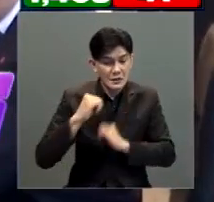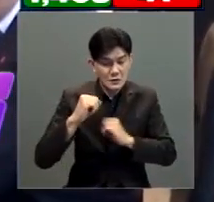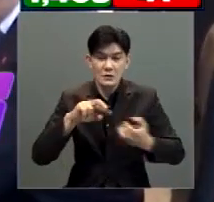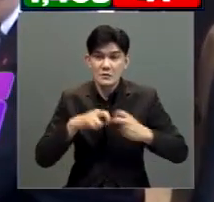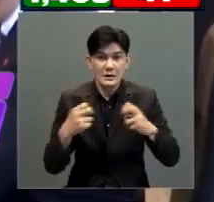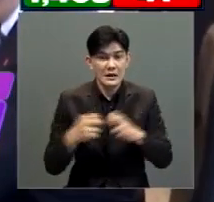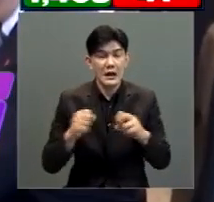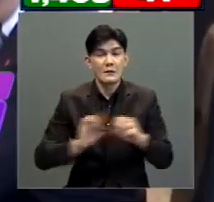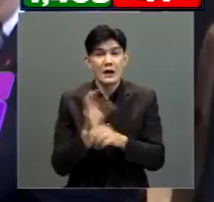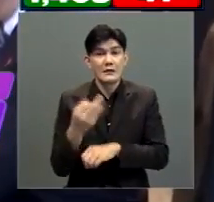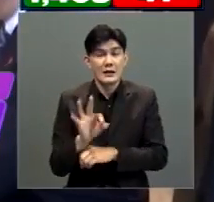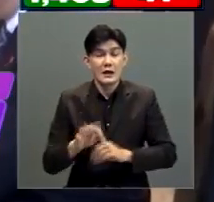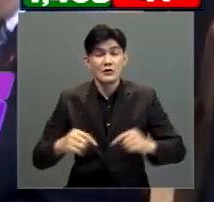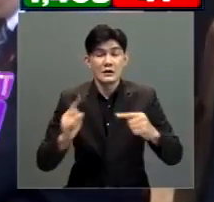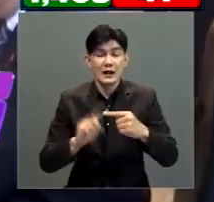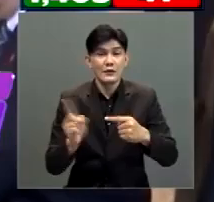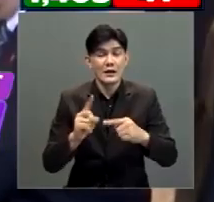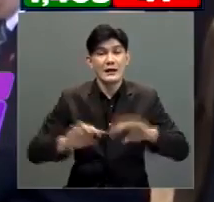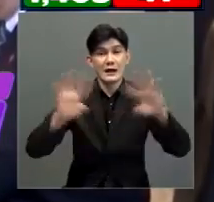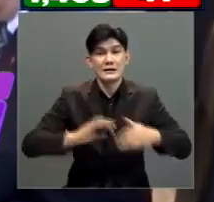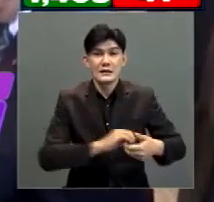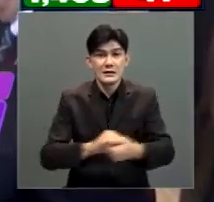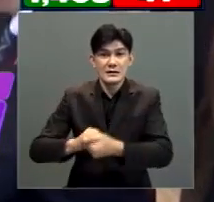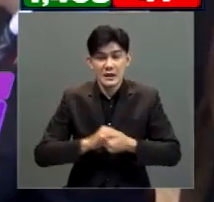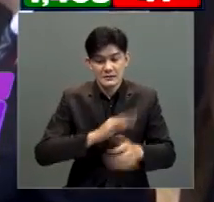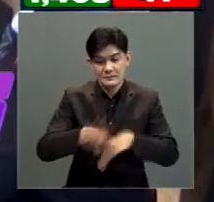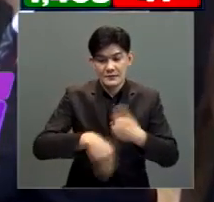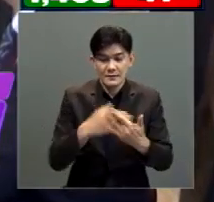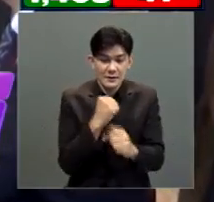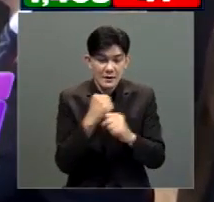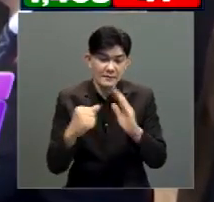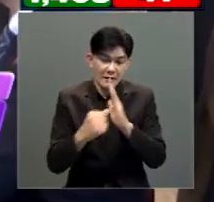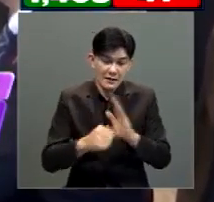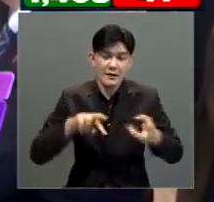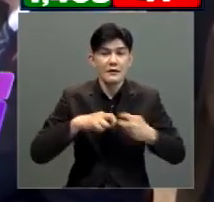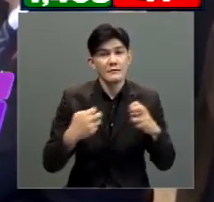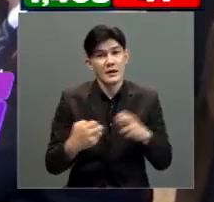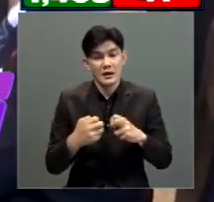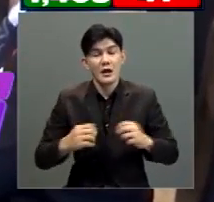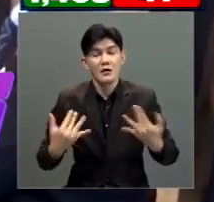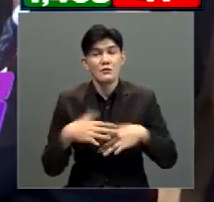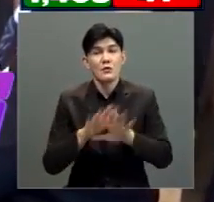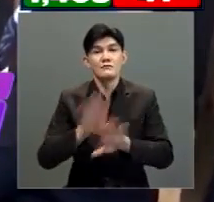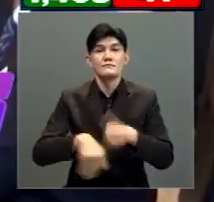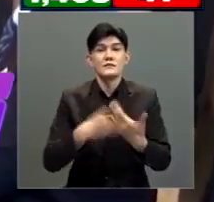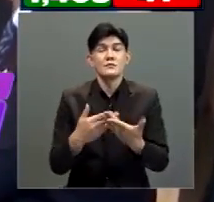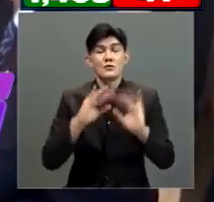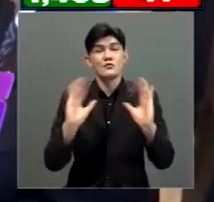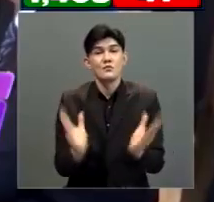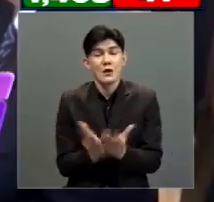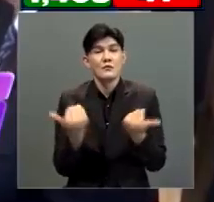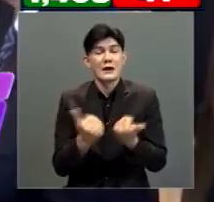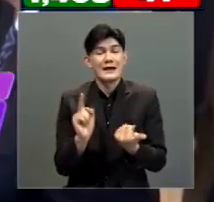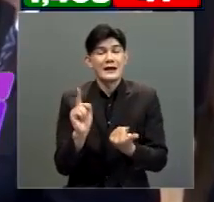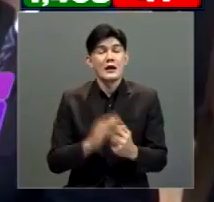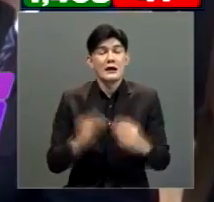ภัยคุกคามโควิด-19 ก็คือให้อาเซียนนั้นร่วมมือกันในทุกภาคส่วนเพื่อแก้ไขปัญหาแบบองค์รวมโดยให้อาเซียนและประเทศ